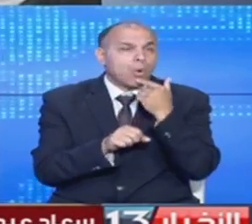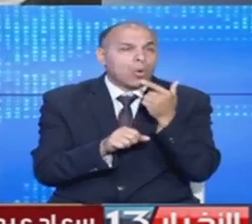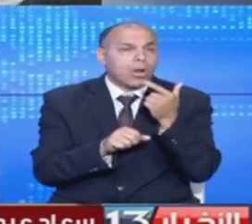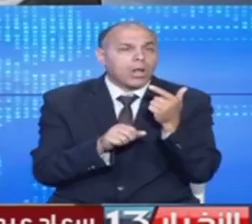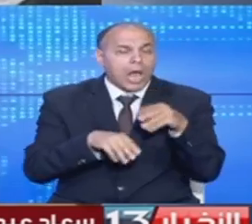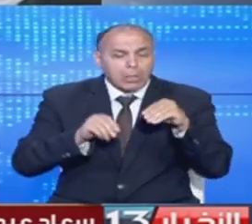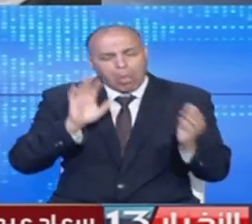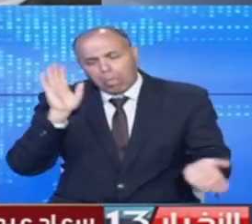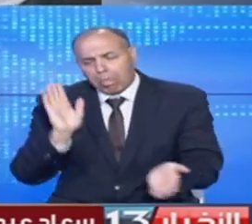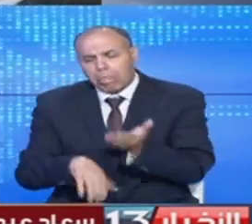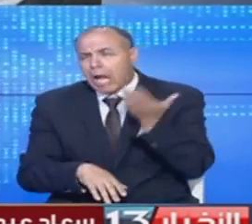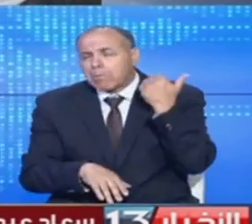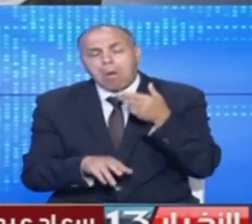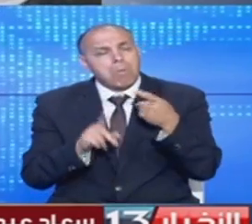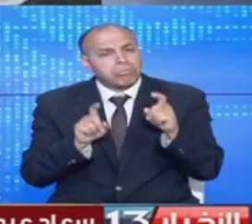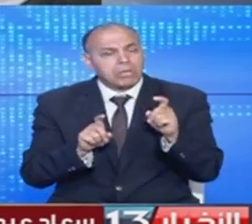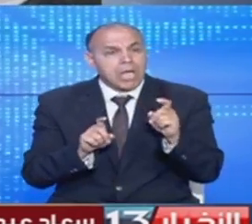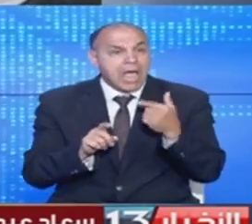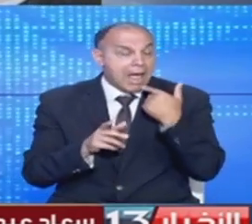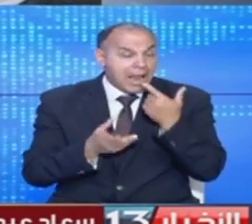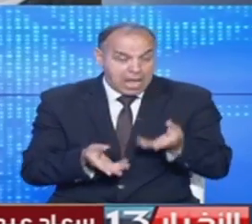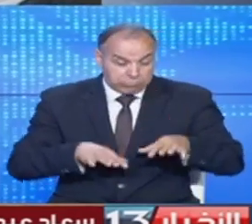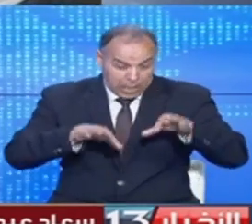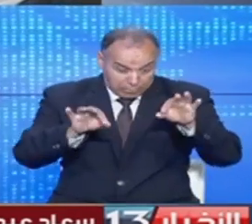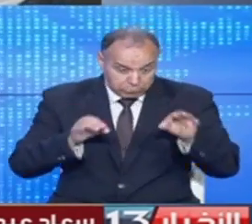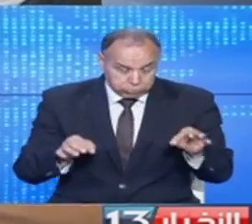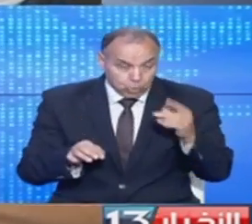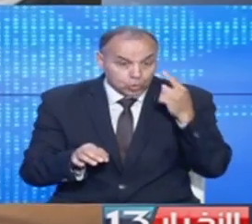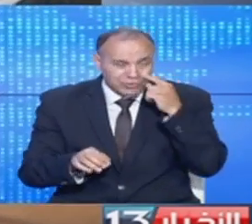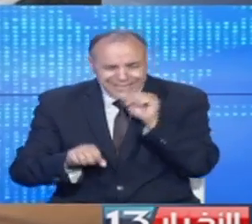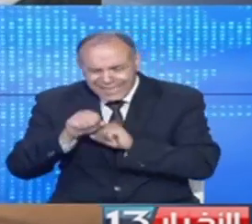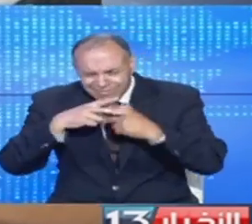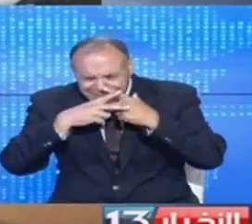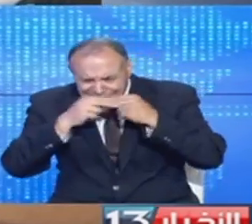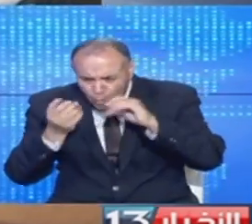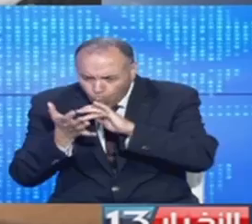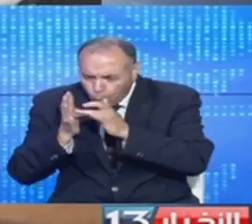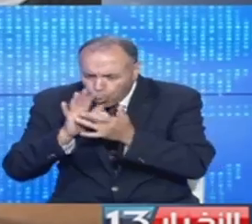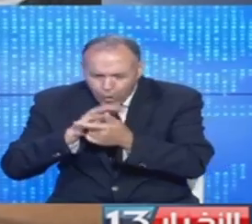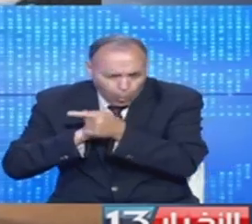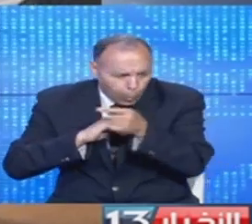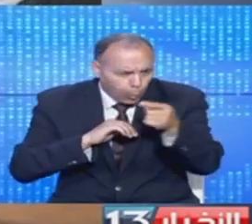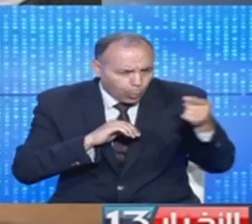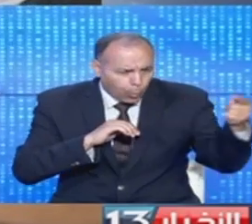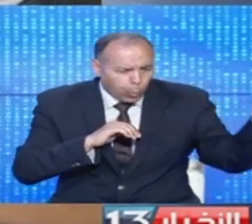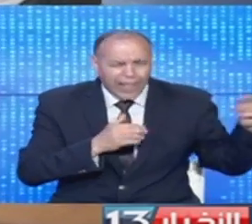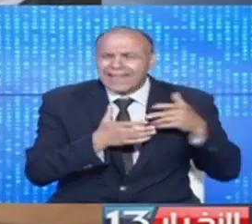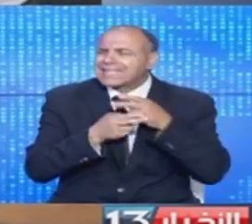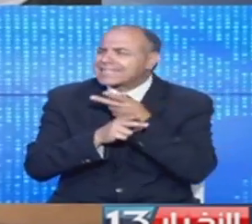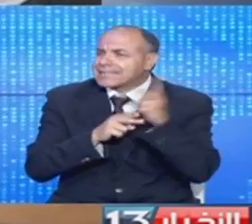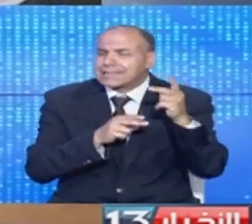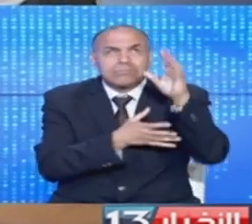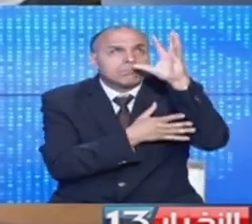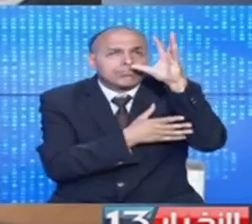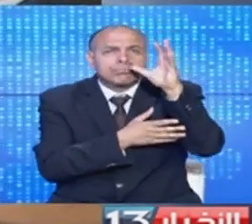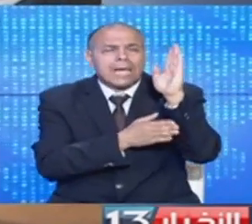رفع الحصر القديمه. احنا بعد ما رفعنا الحصر قمنا بالتنظيف الشامل في كل شيء،